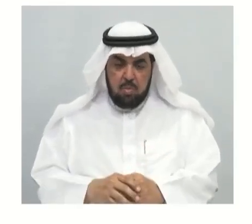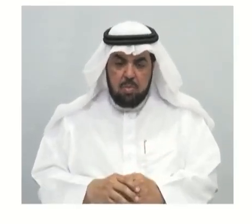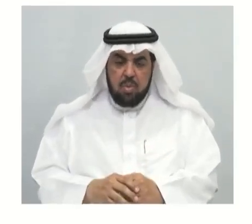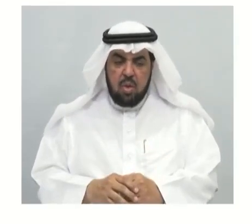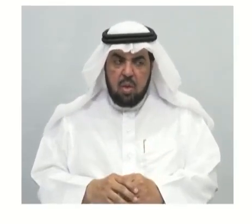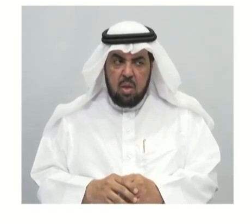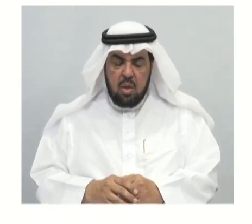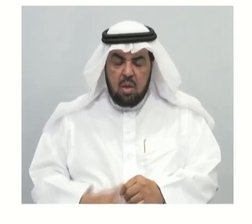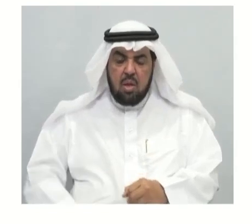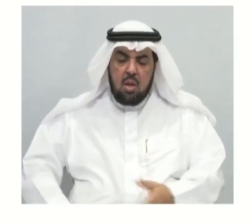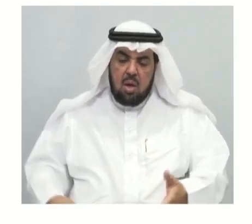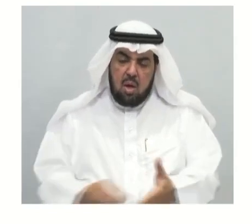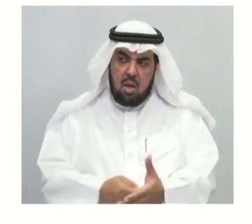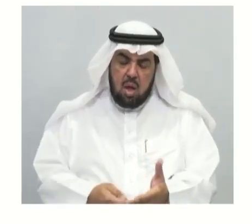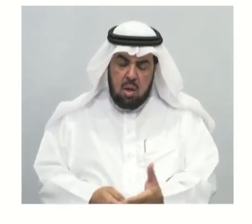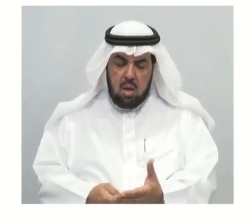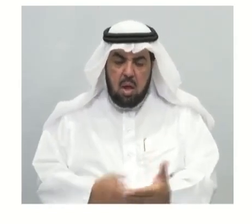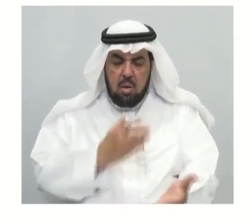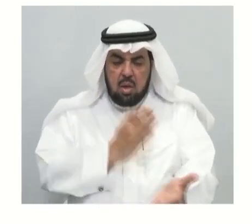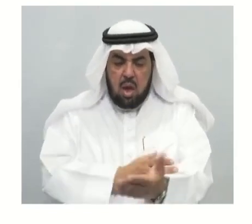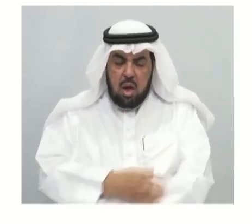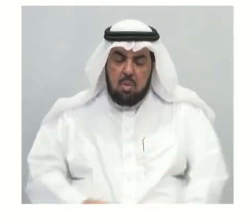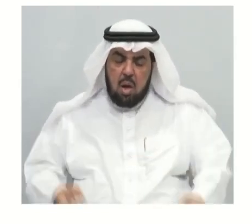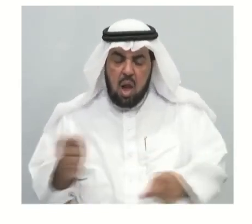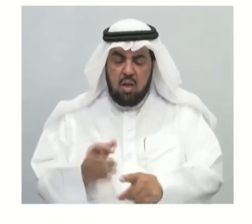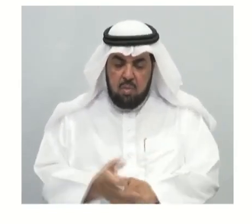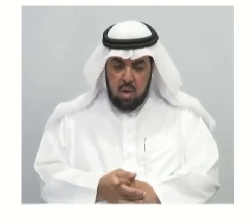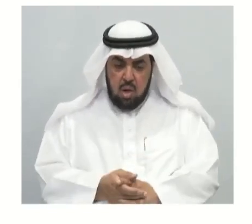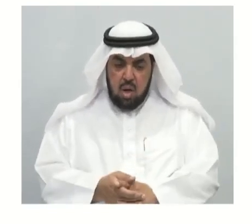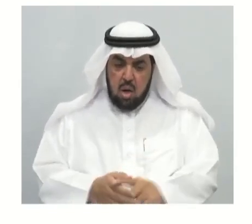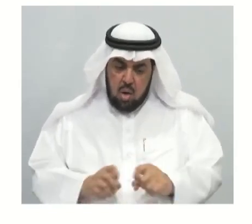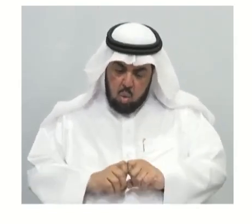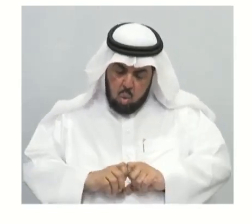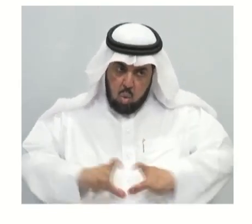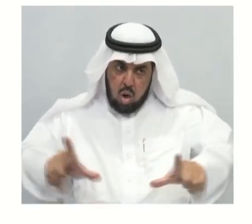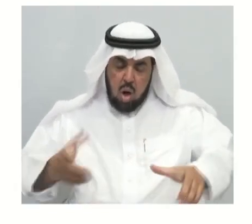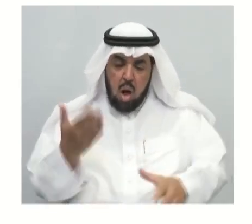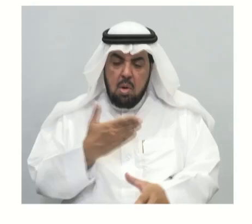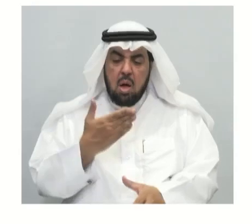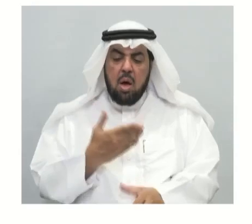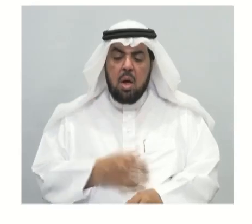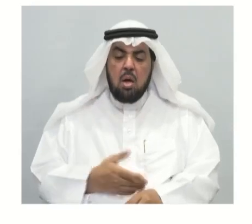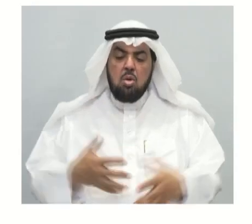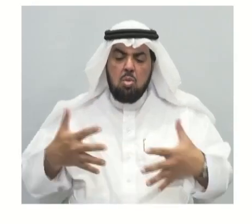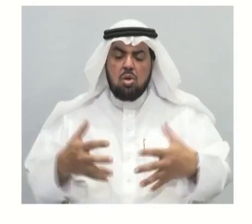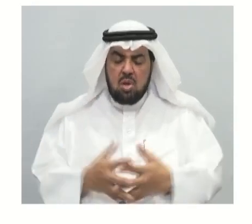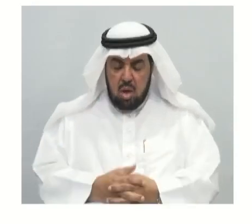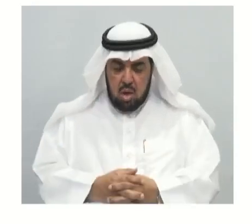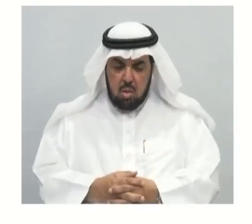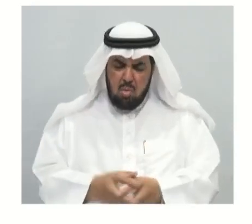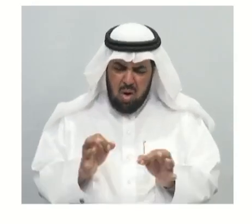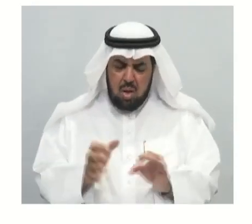القسم كتابه تقرير الاعمال الغرض من التقرير هو اعلام القارئ بحاله او مشكله